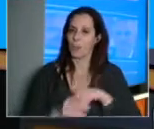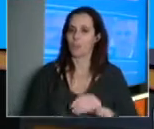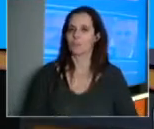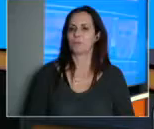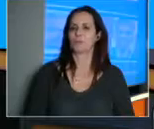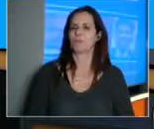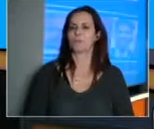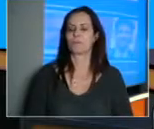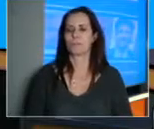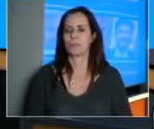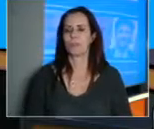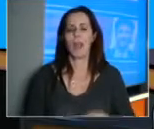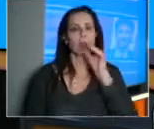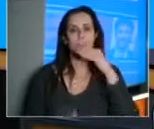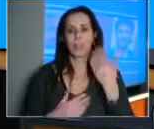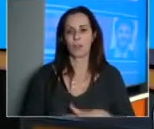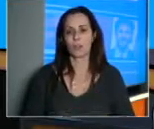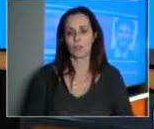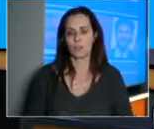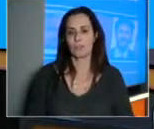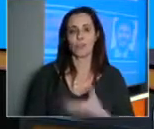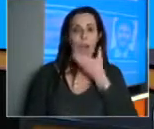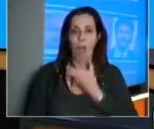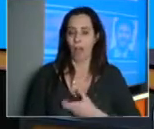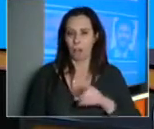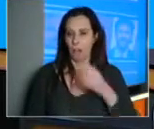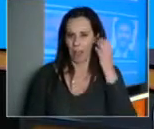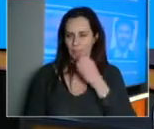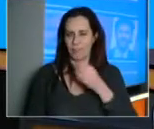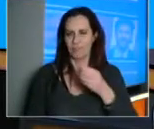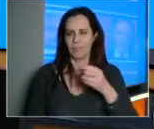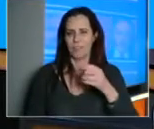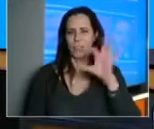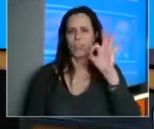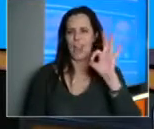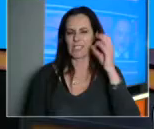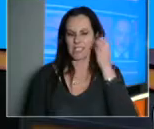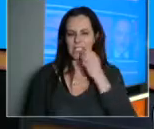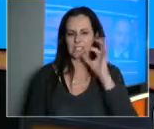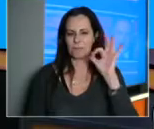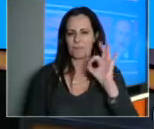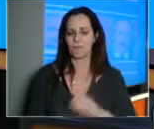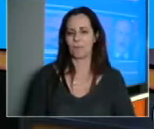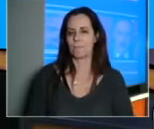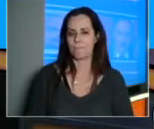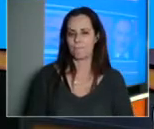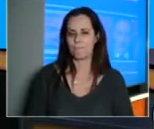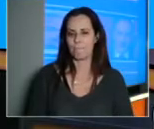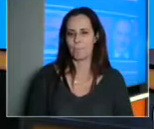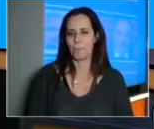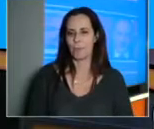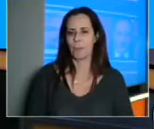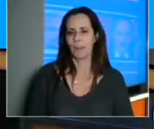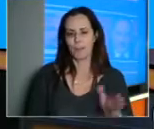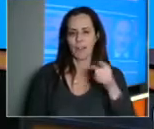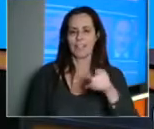אליו. ברווזון האחרון שלנו, הרב אריה דרי, יושב ראש ש"ס, איפה הוא בדיוק? נהיה לי אותו רגע, כי יש לי ממש מסר... הוא גם עם כיסוי